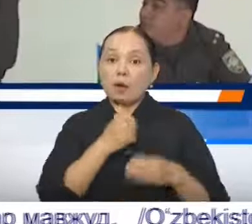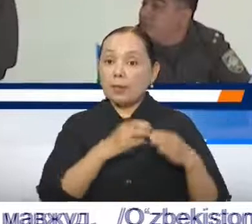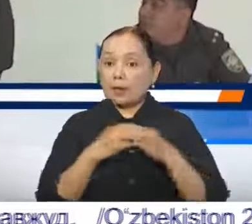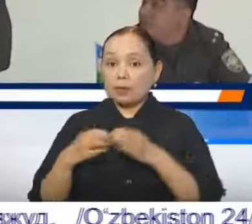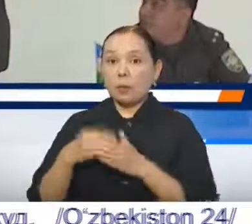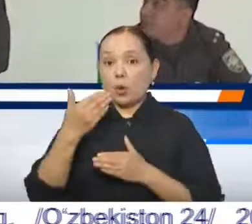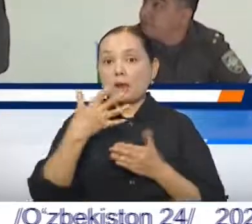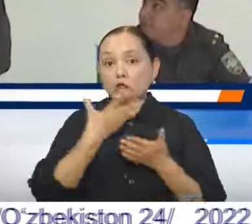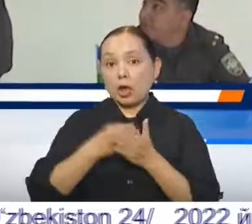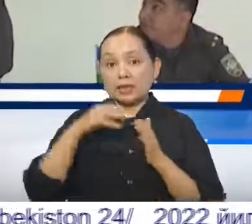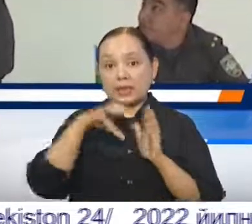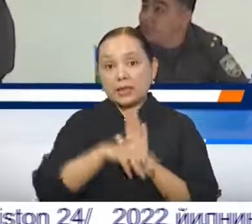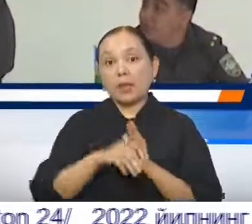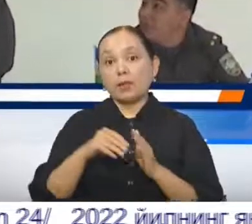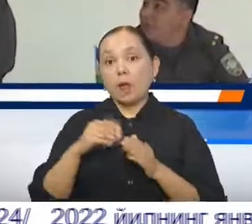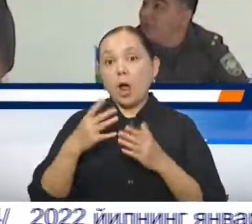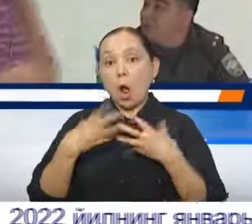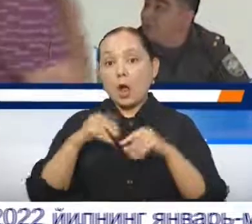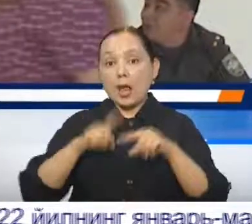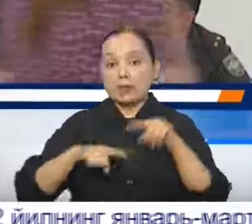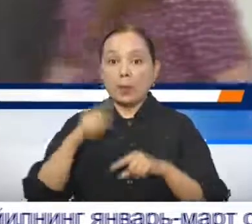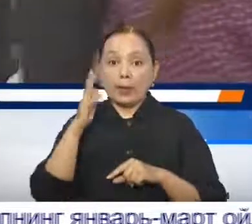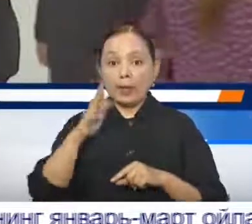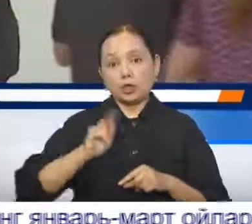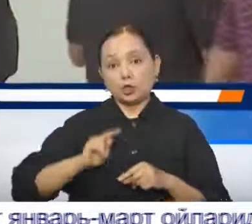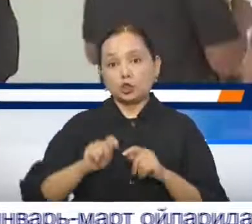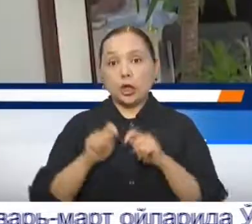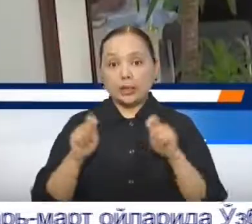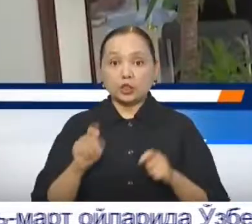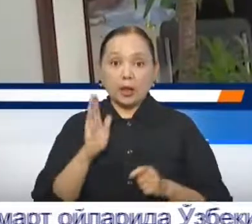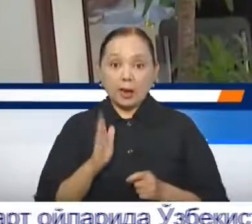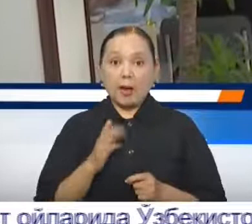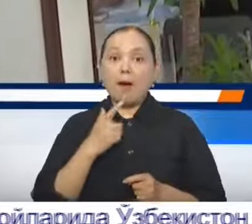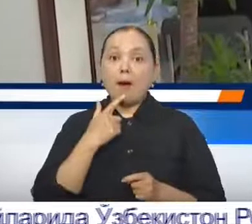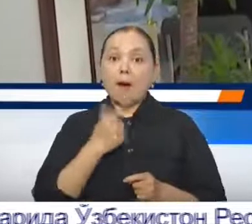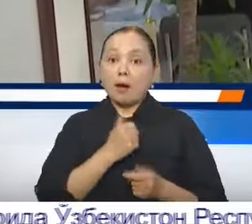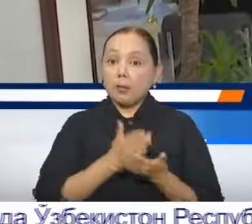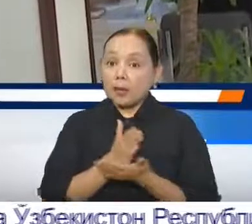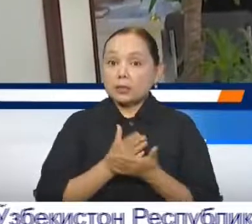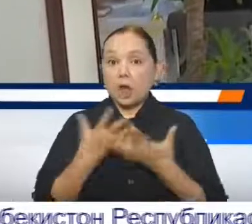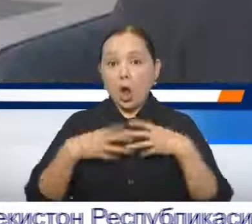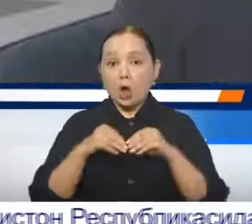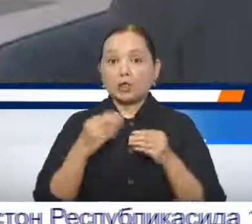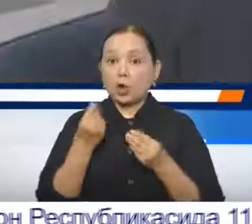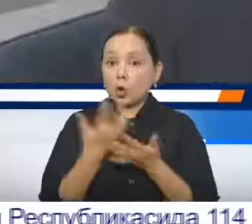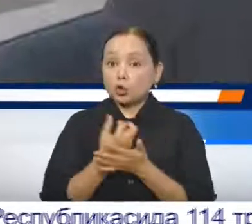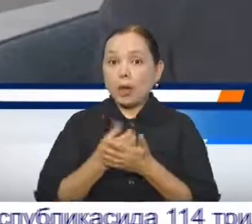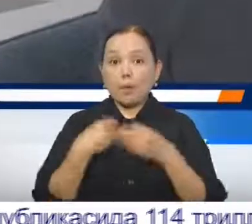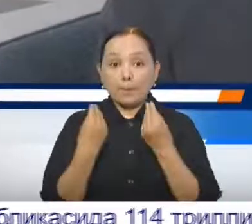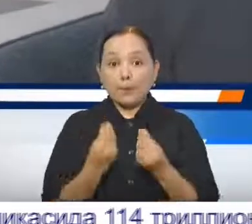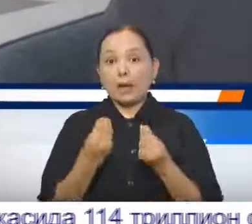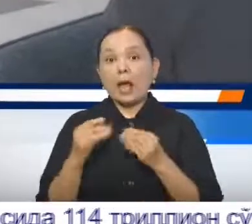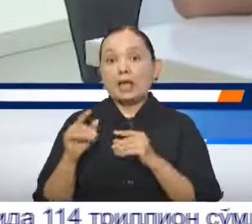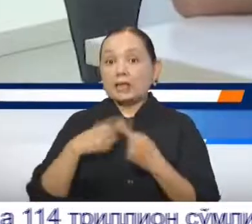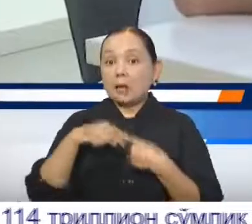shaxsiy tarkibi va oila a'zolari bilan kelgusida ham o'tkazilishi tashkillashtirib boriladi. Harbiy xizmatchilar o'z oilasiga qo'shimcha daromad keltirish maqsadida